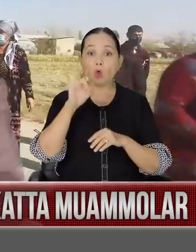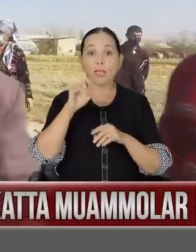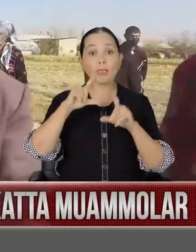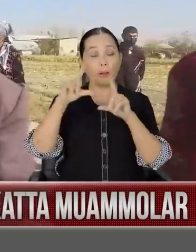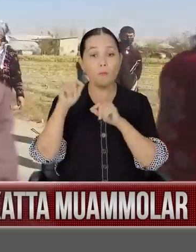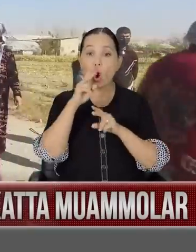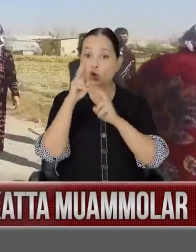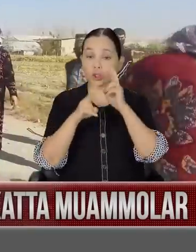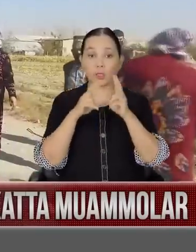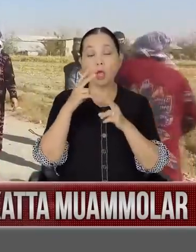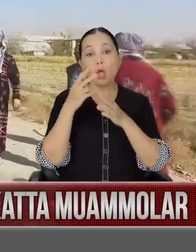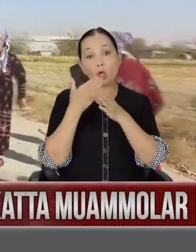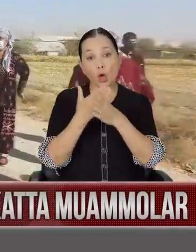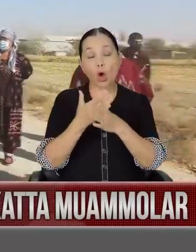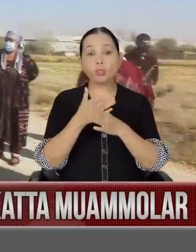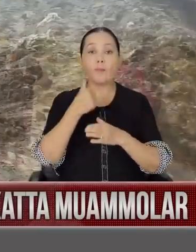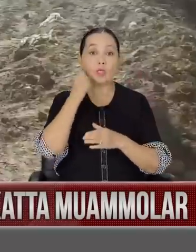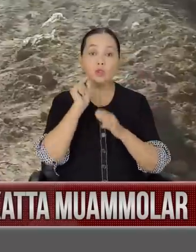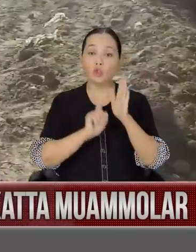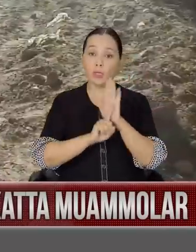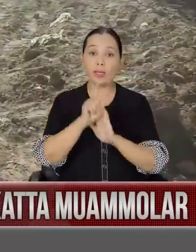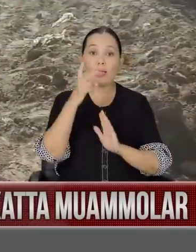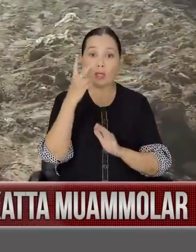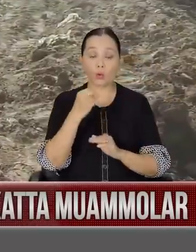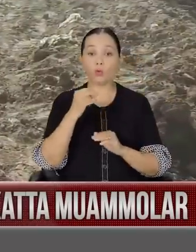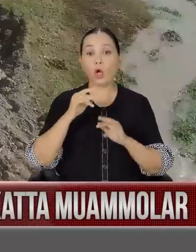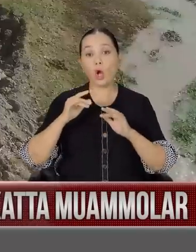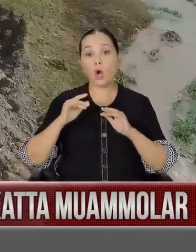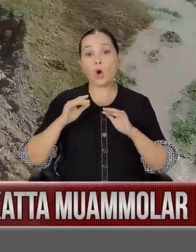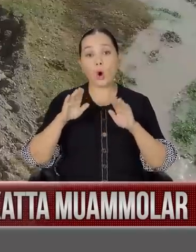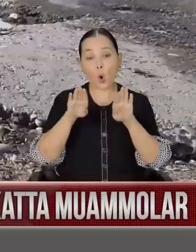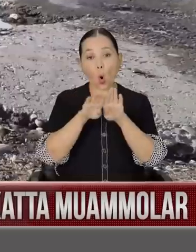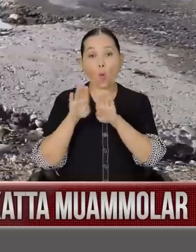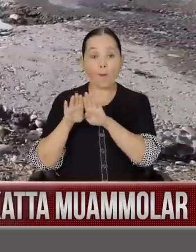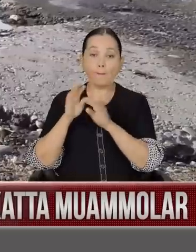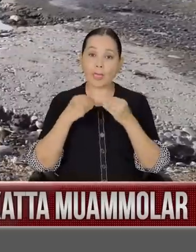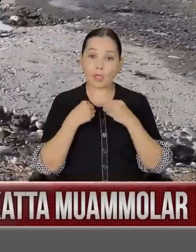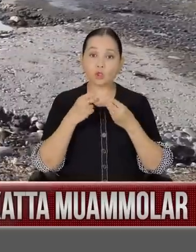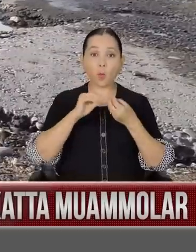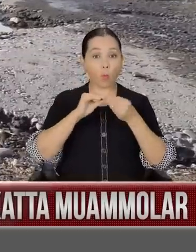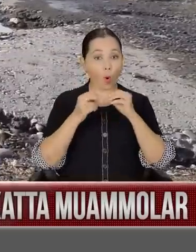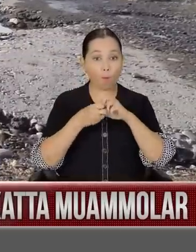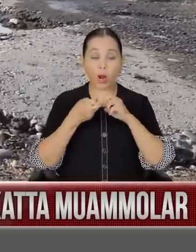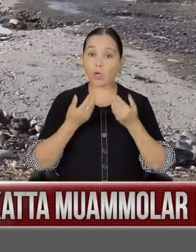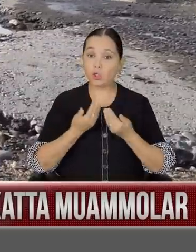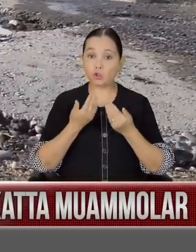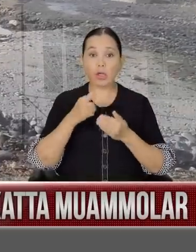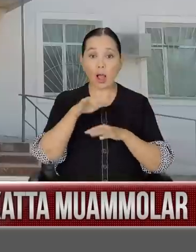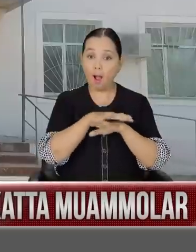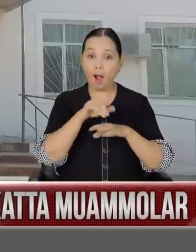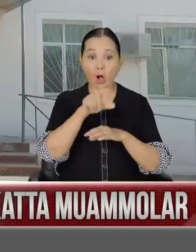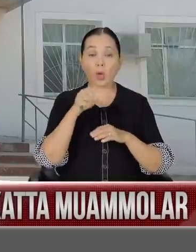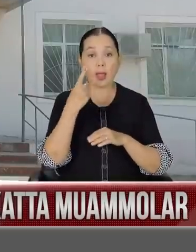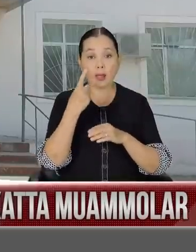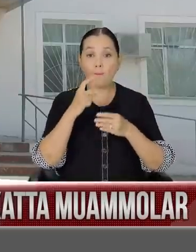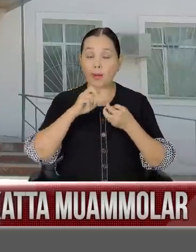bordik. Ozgina yordamdi, mana kechadan beri 2 kunda orasida turpoq bilan ko'pib berishdi. 10 ga yaqin muammolar ichida yashayotgan aholining yana